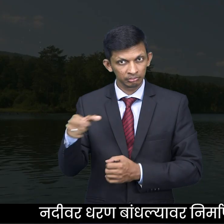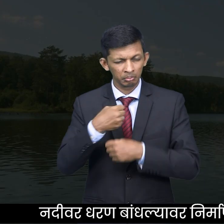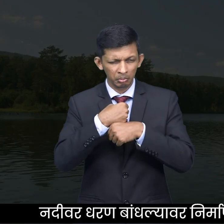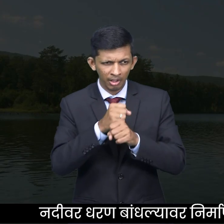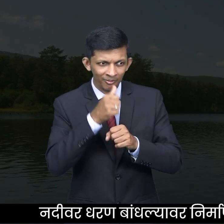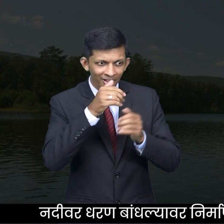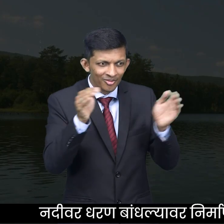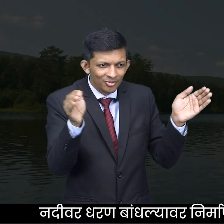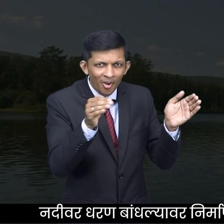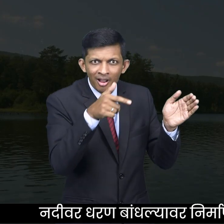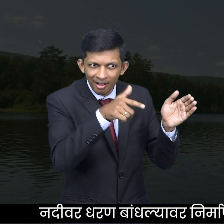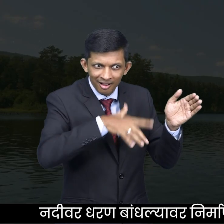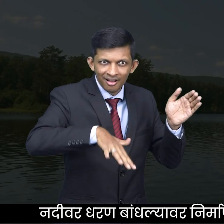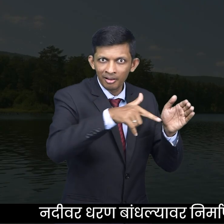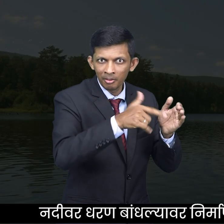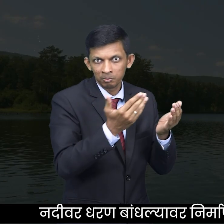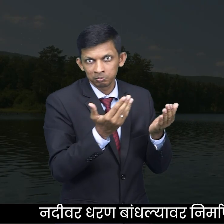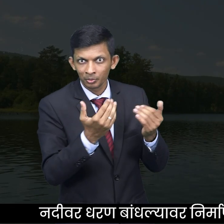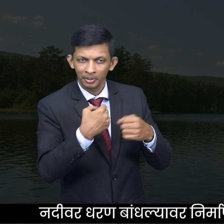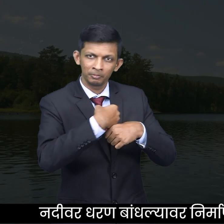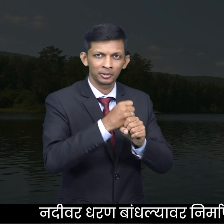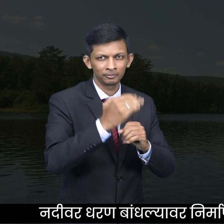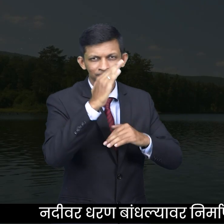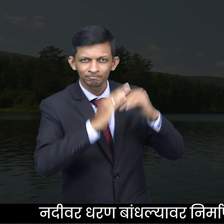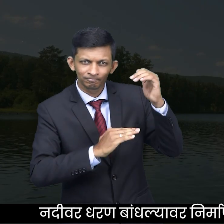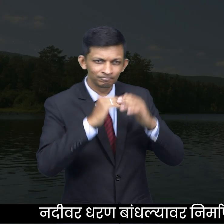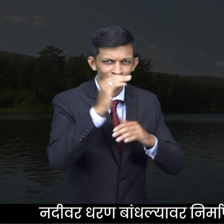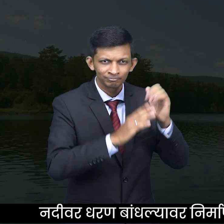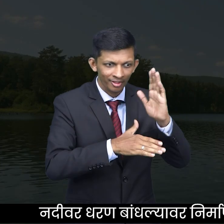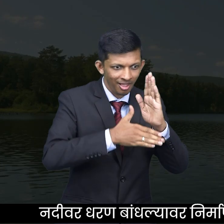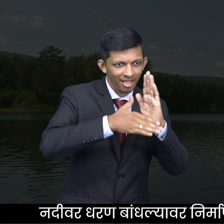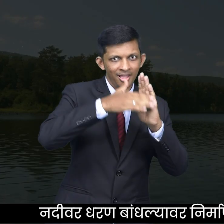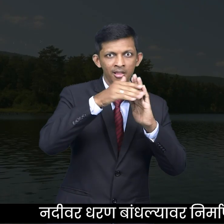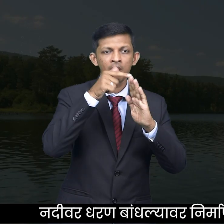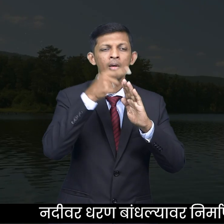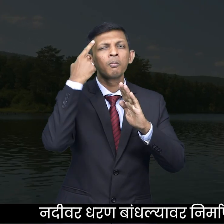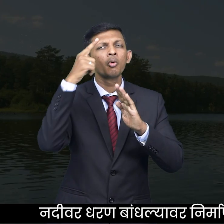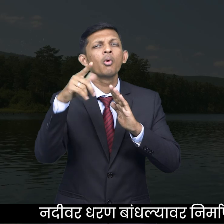नदीवर धरण बांधल्यावर निर्माण होणाऱ्या मानवनिर्मित तलावांना जलाशय म्हणतात.